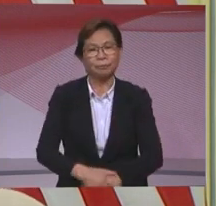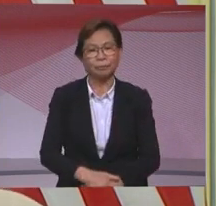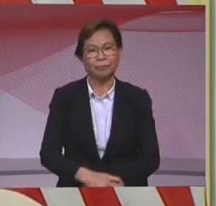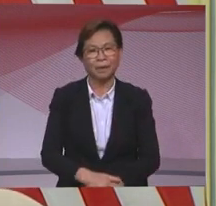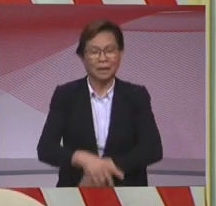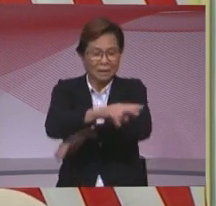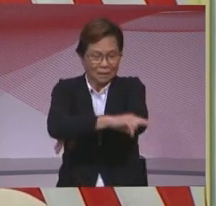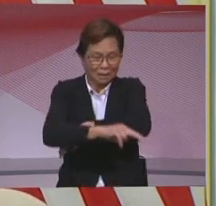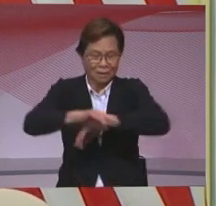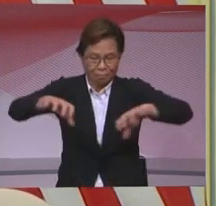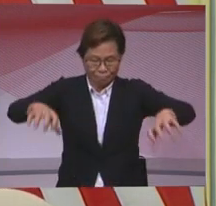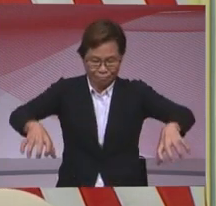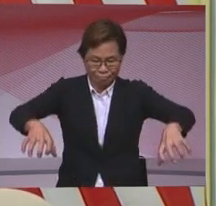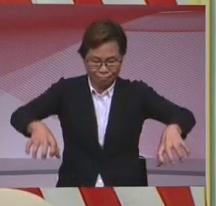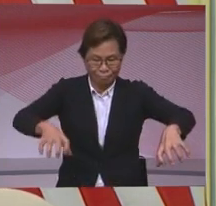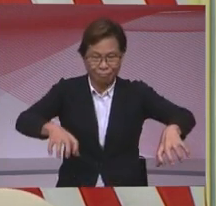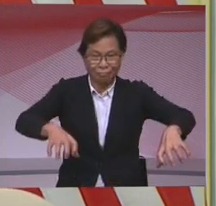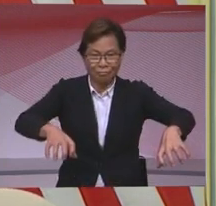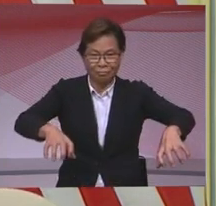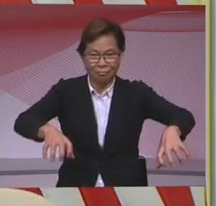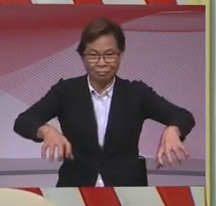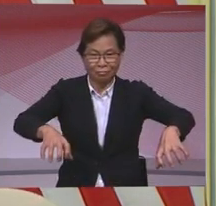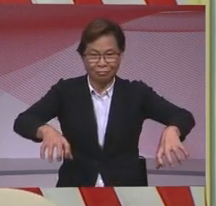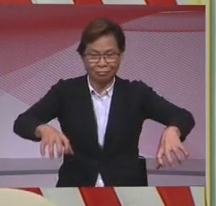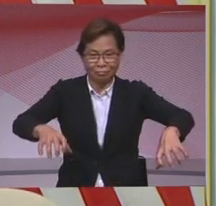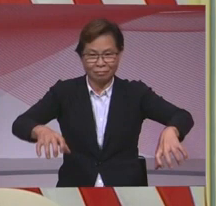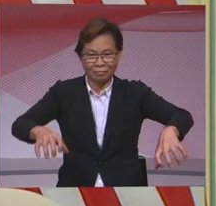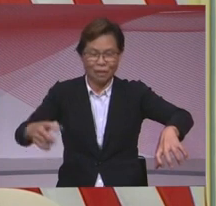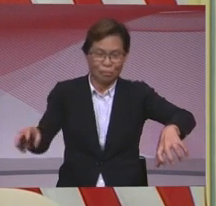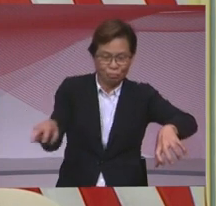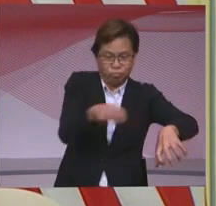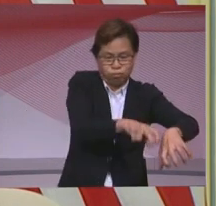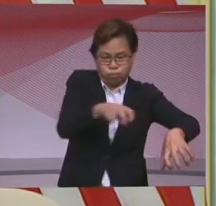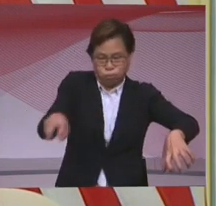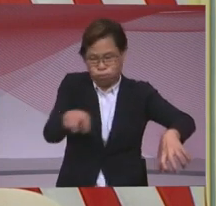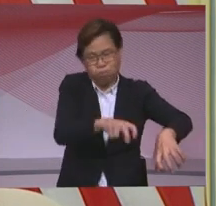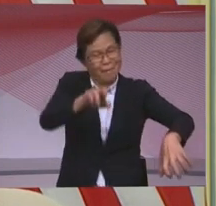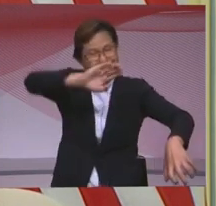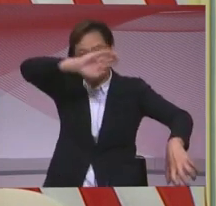negeri, interstate movement, tidak pernah kita mengenakan